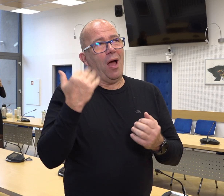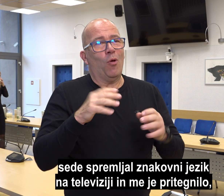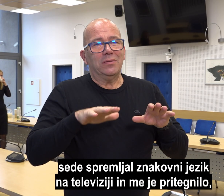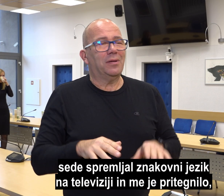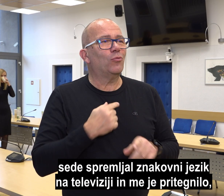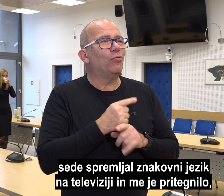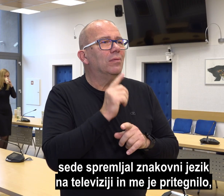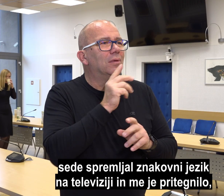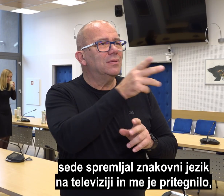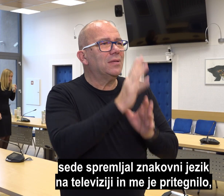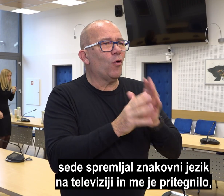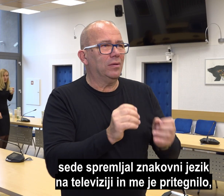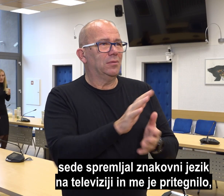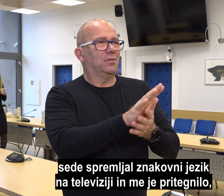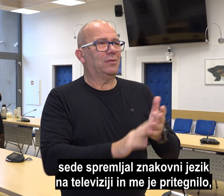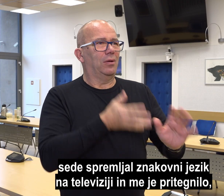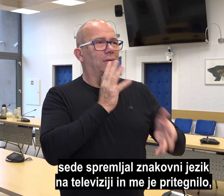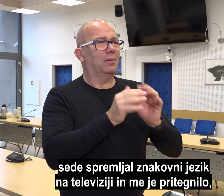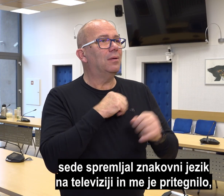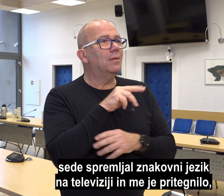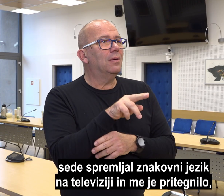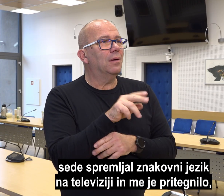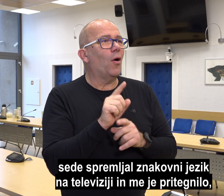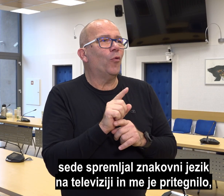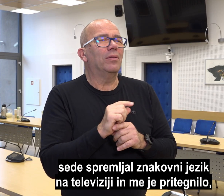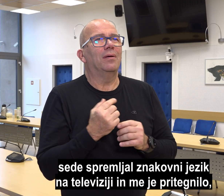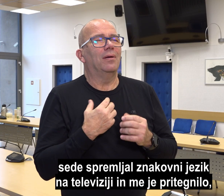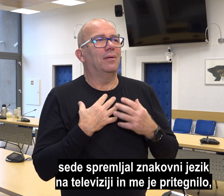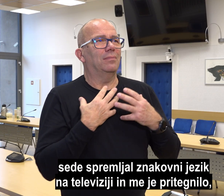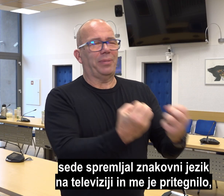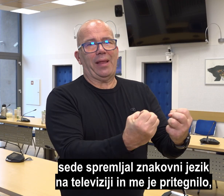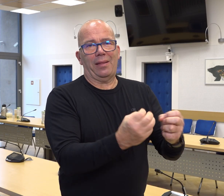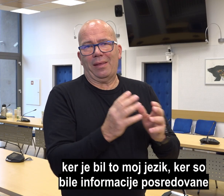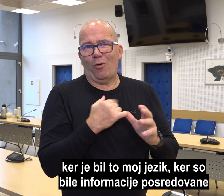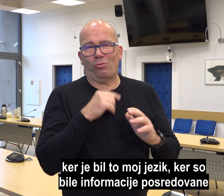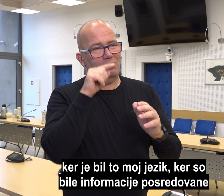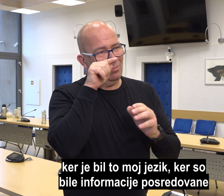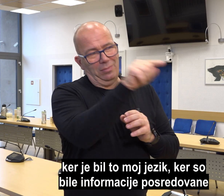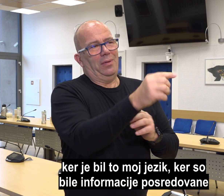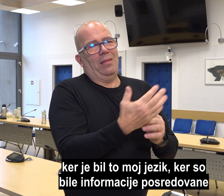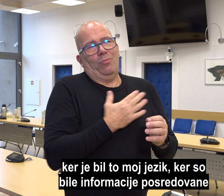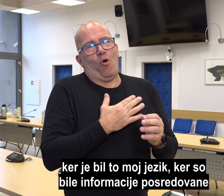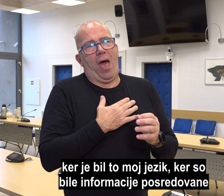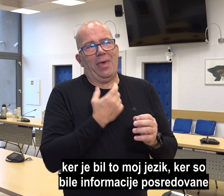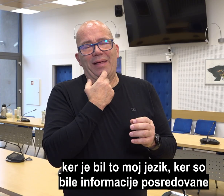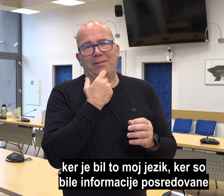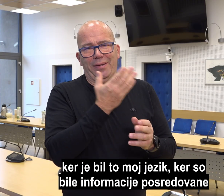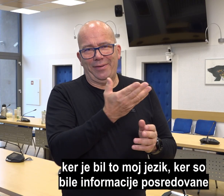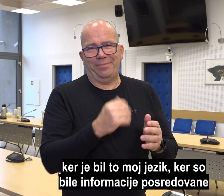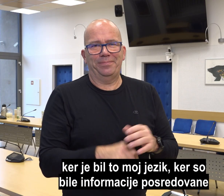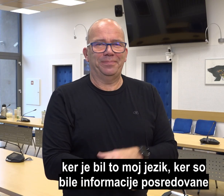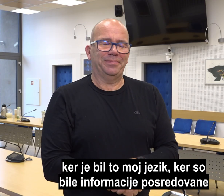spomnim, kako sem sede spremljal znakovni jezik na televiziji in me je pritegnilo, ker je bil to moj jezik, ker so bile